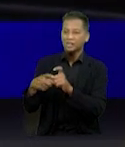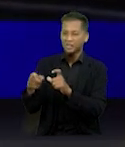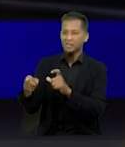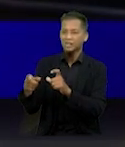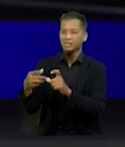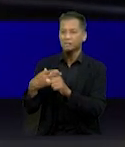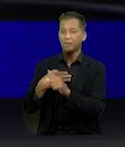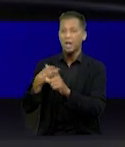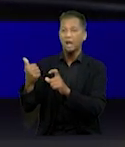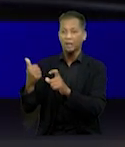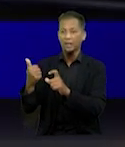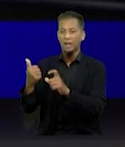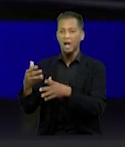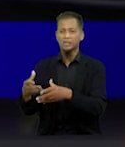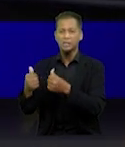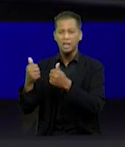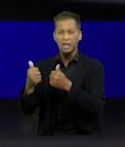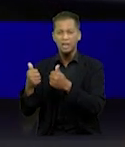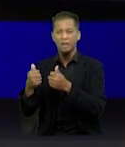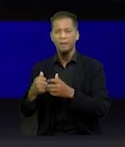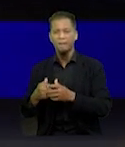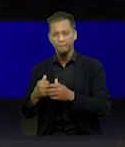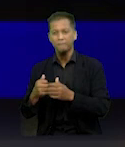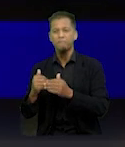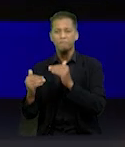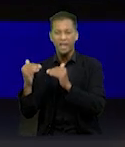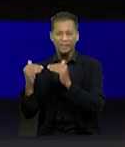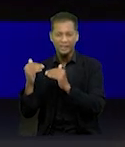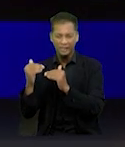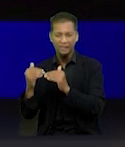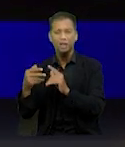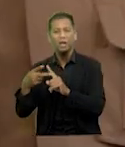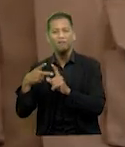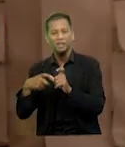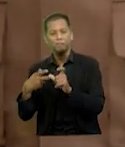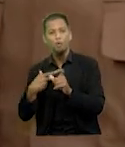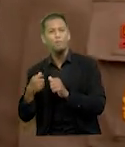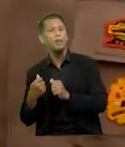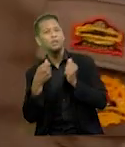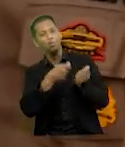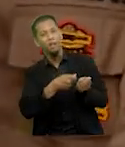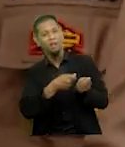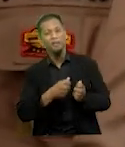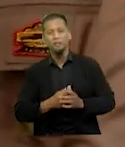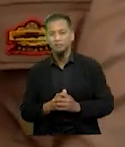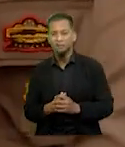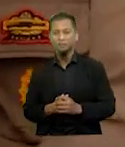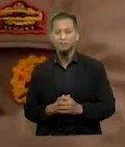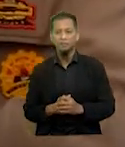putusan sidang etik sebelumnya, serta memori banding yang diajukan Verdi Sambo. Keputusannya adalah kolektif